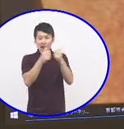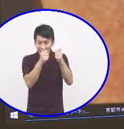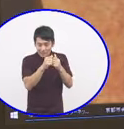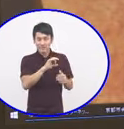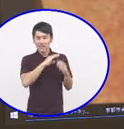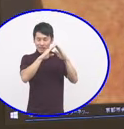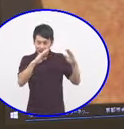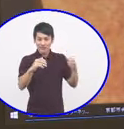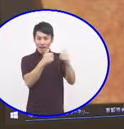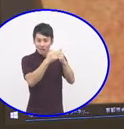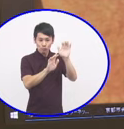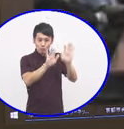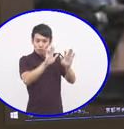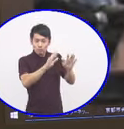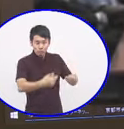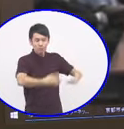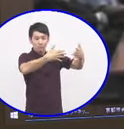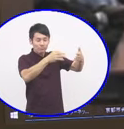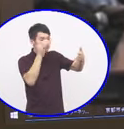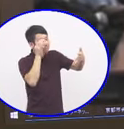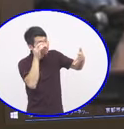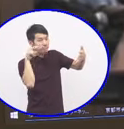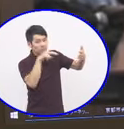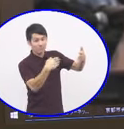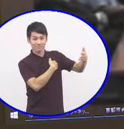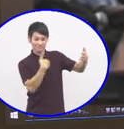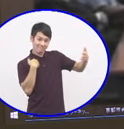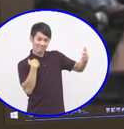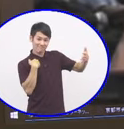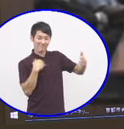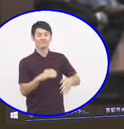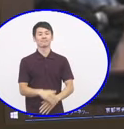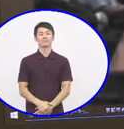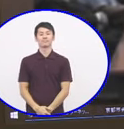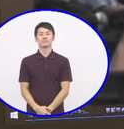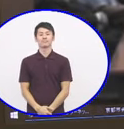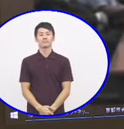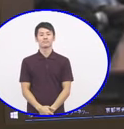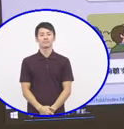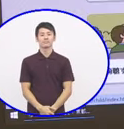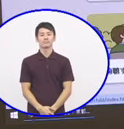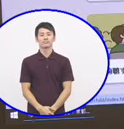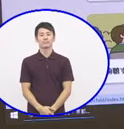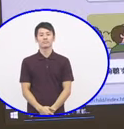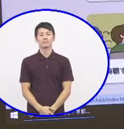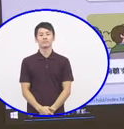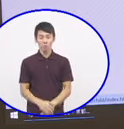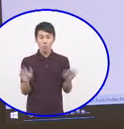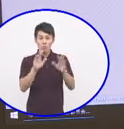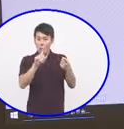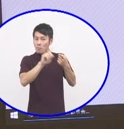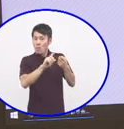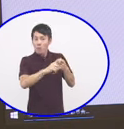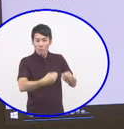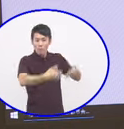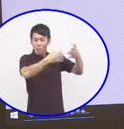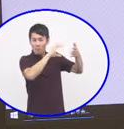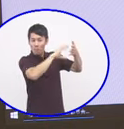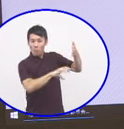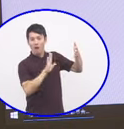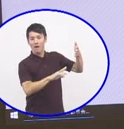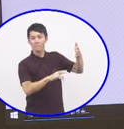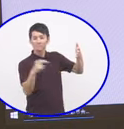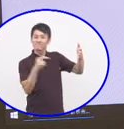本会議や委員会の生中継や録画を見ていただくことができますよ。その他にも子ども向けページ